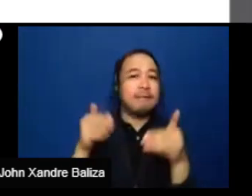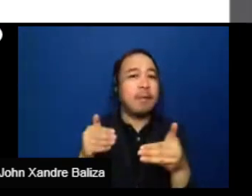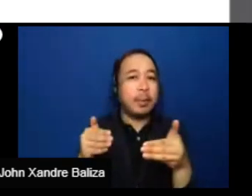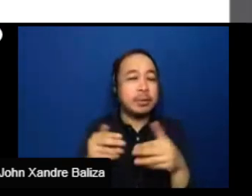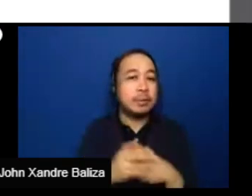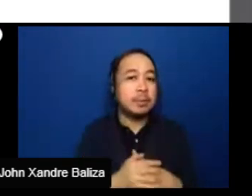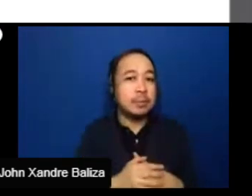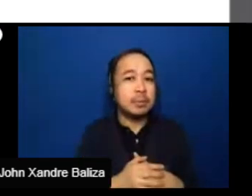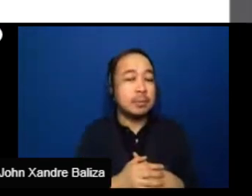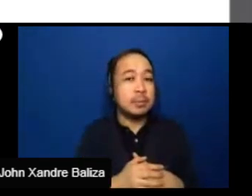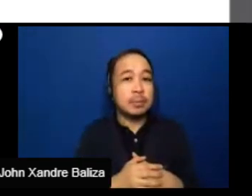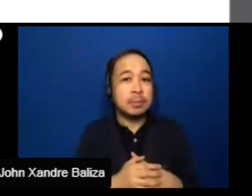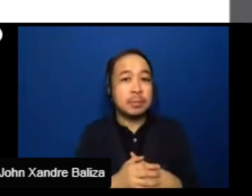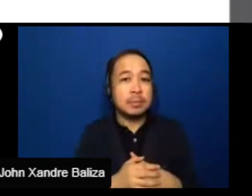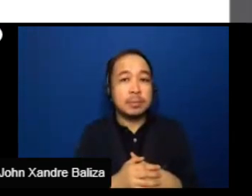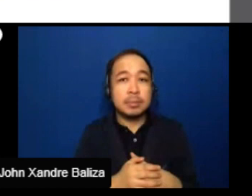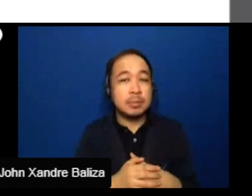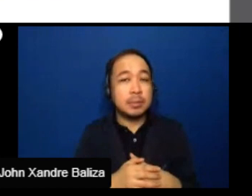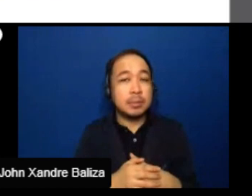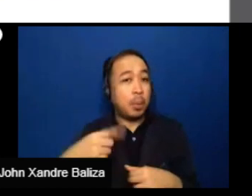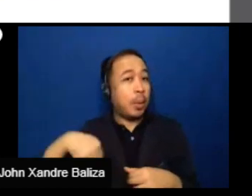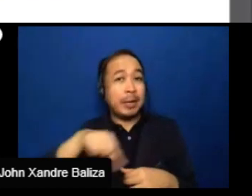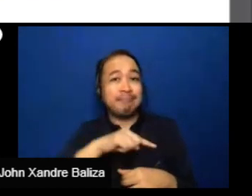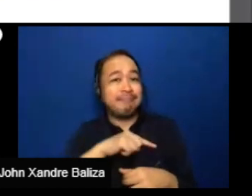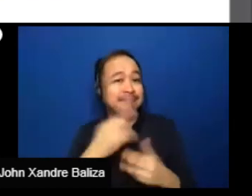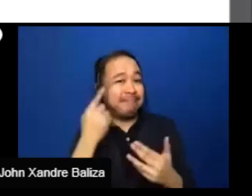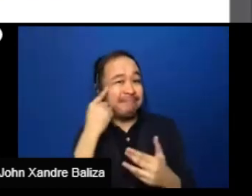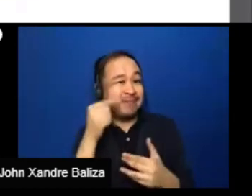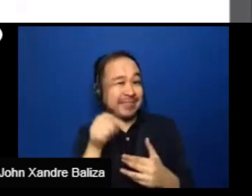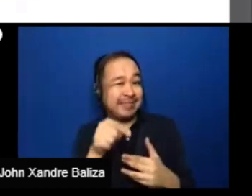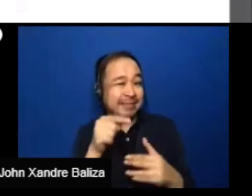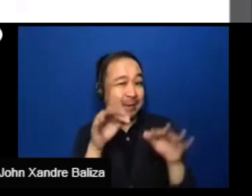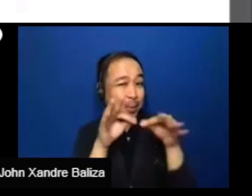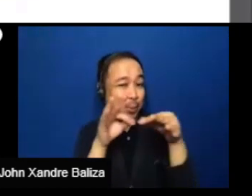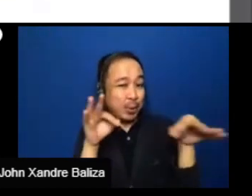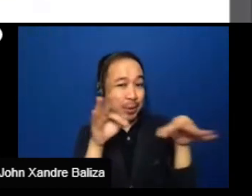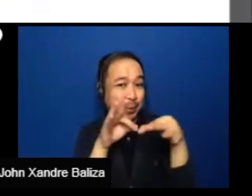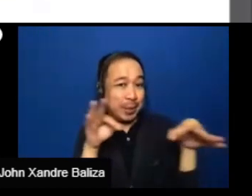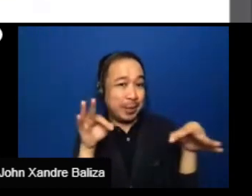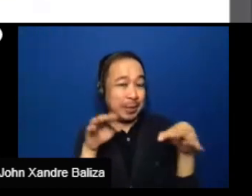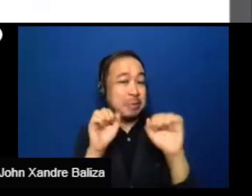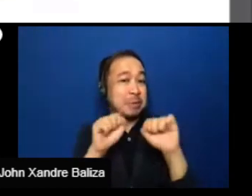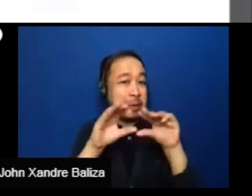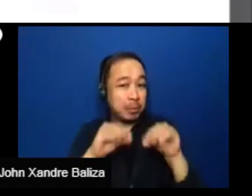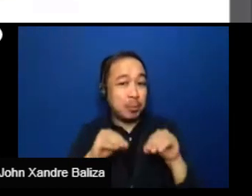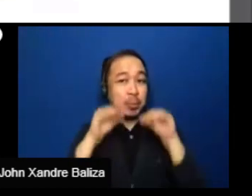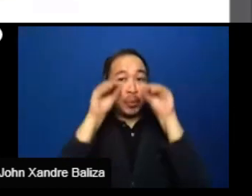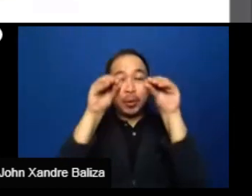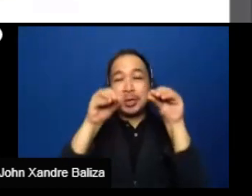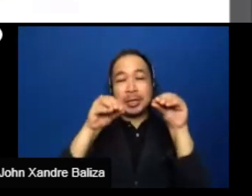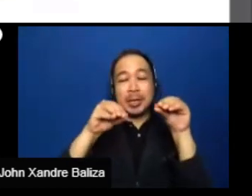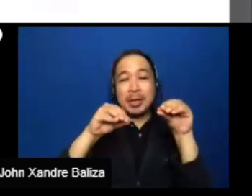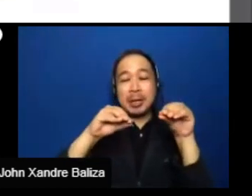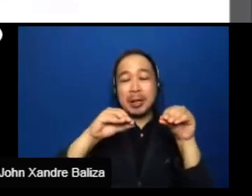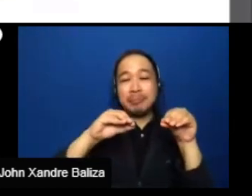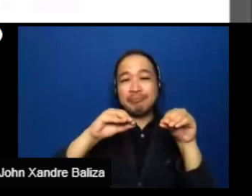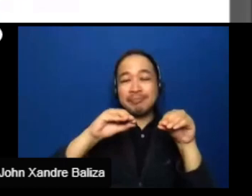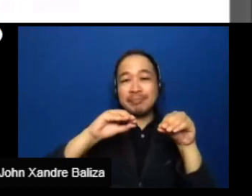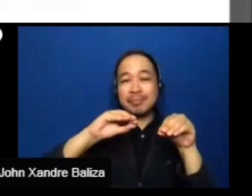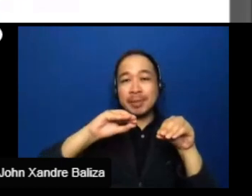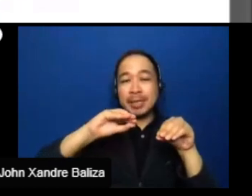формулировку в раздел Римское 2 под пункт A.